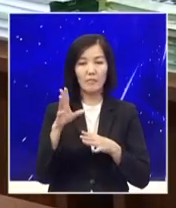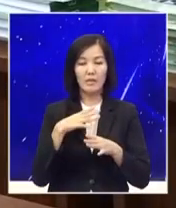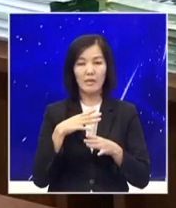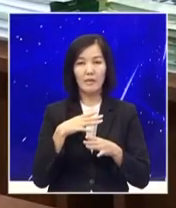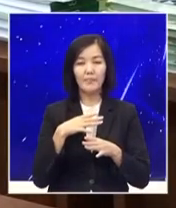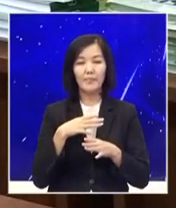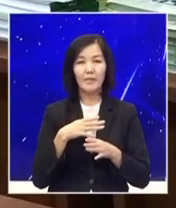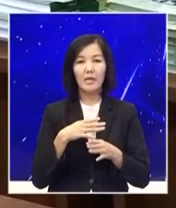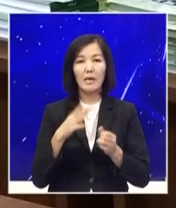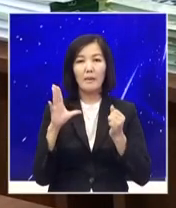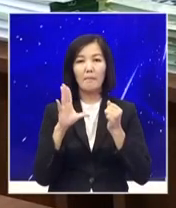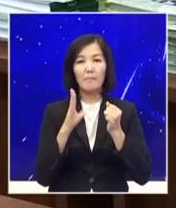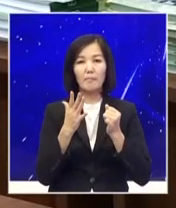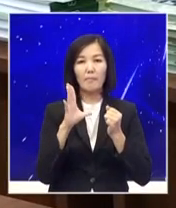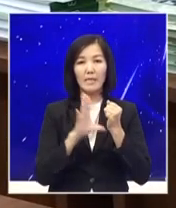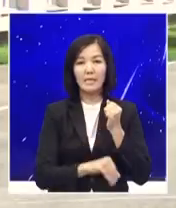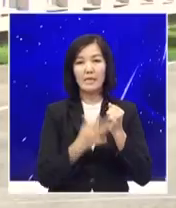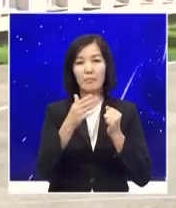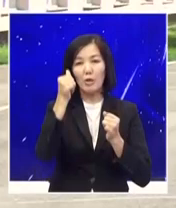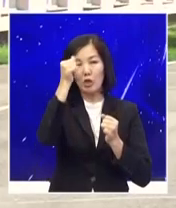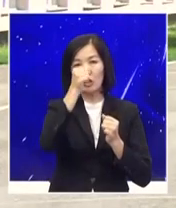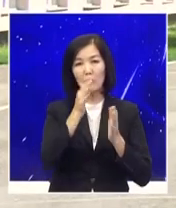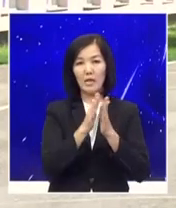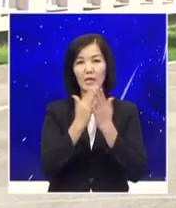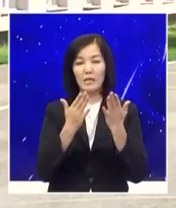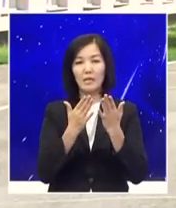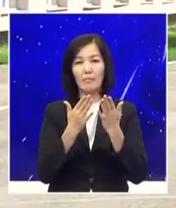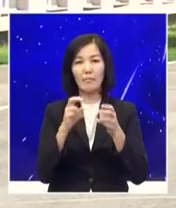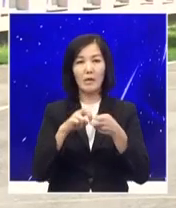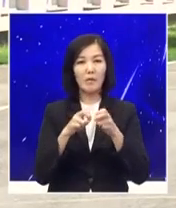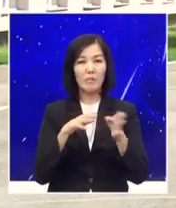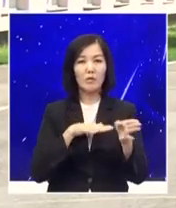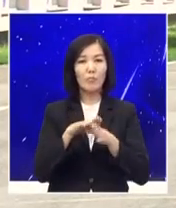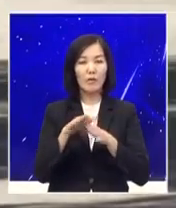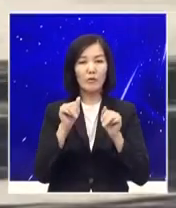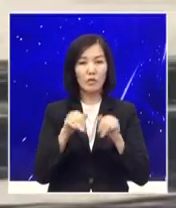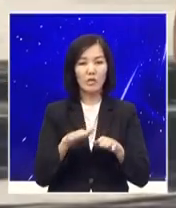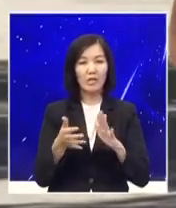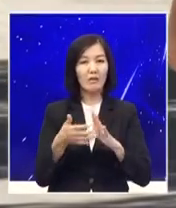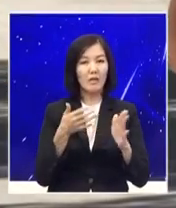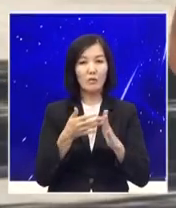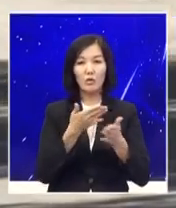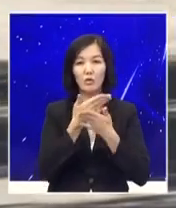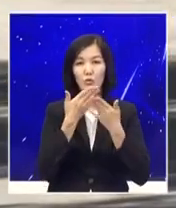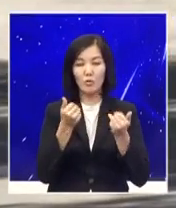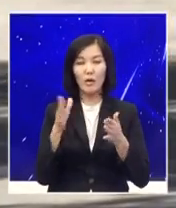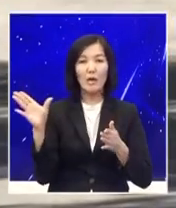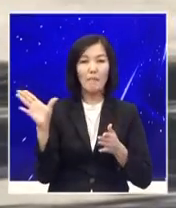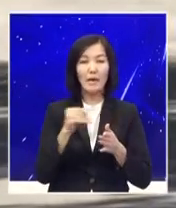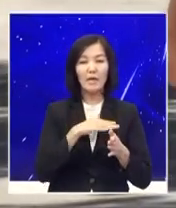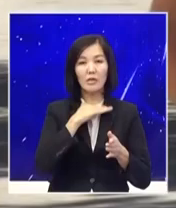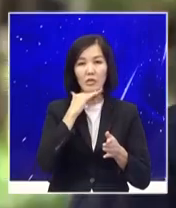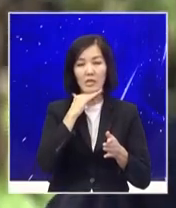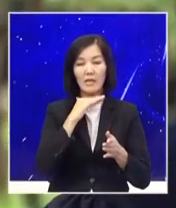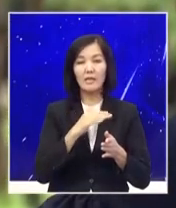Мамандардың ақпарынша, соңғы 5 жылда өңірімізде оқулық мәселесі түбегейлі шешілген. Тапшылық жоқ. Оқушыларға оқу құралы толығымен